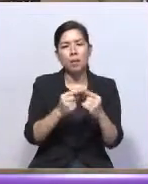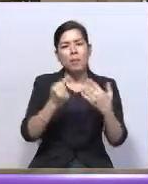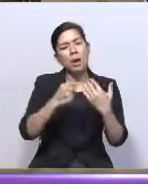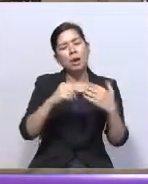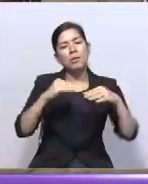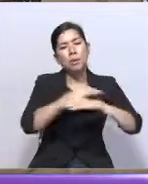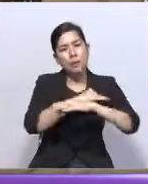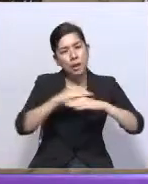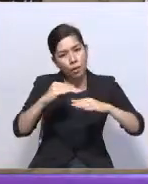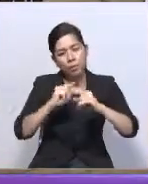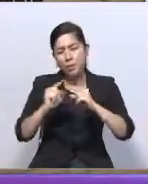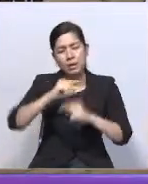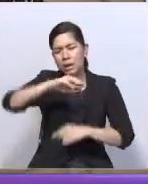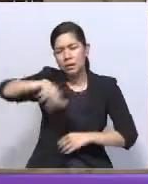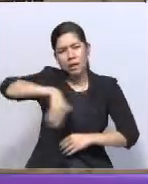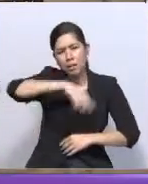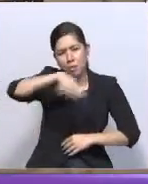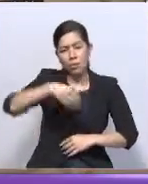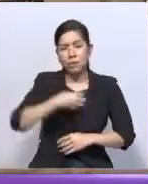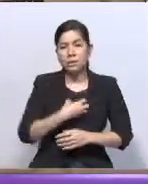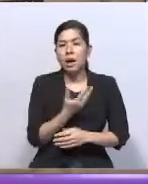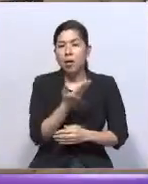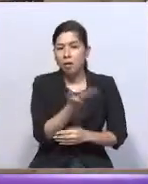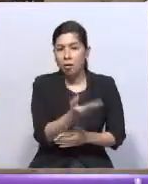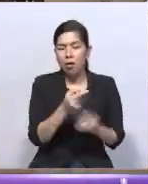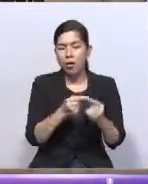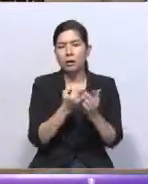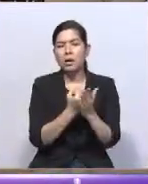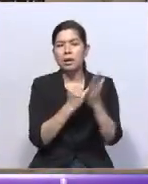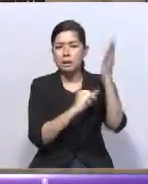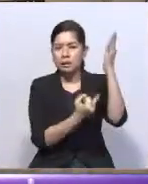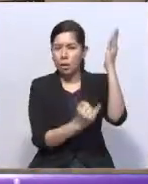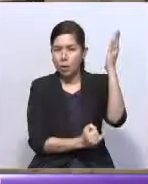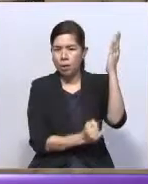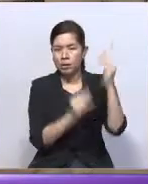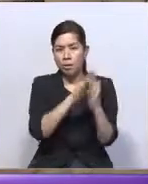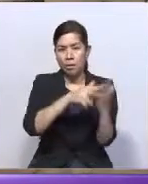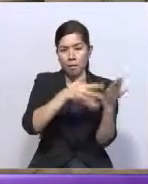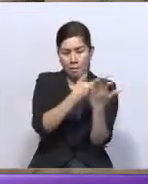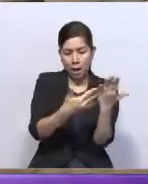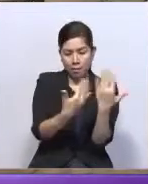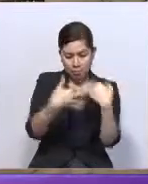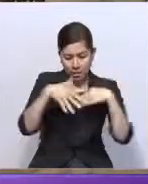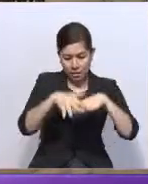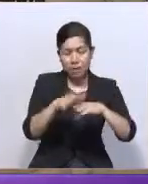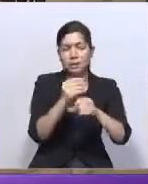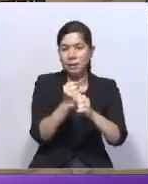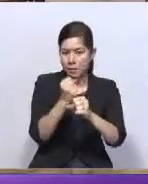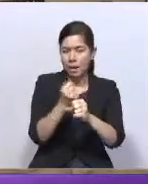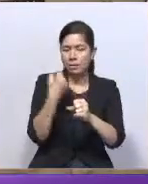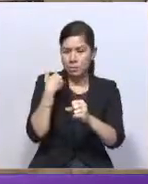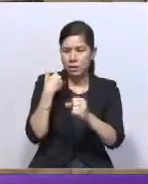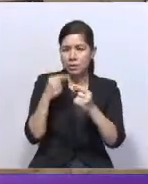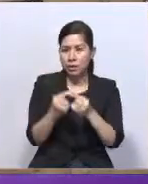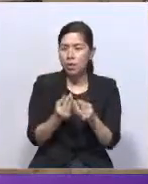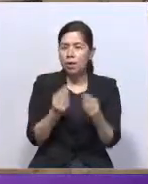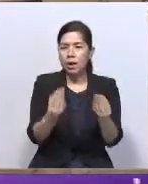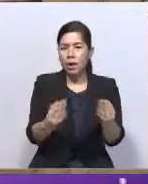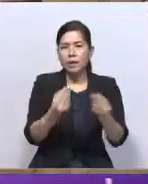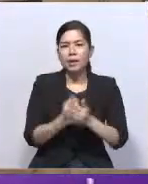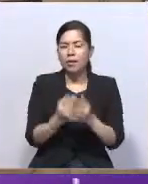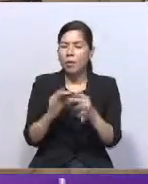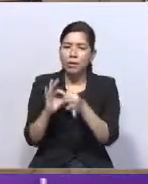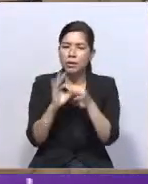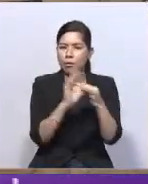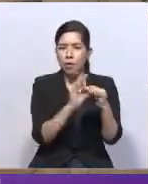มนะครับทั้งหมดนี้ก็ขอให้ทางจังหวัดเนี่ยได้ไปบูรณาการแผนการทำงานเป็นกลุ่มจังหวัดอย่างที่เป็นอยู่แล้วนะครับแล้วก็ต่อเนื่องเชื่อ